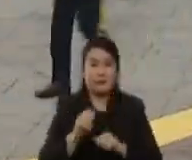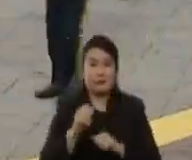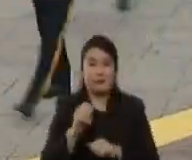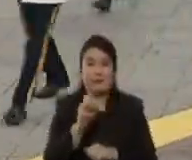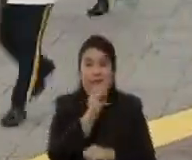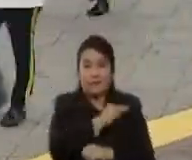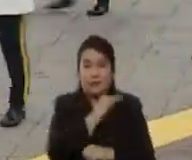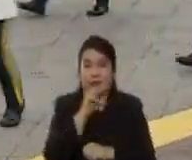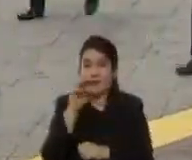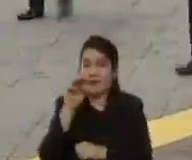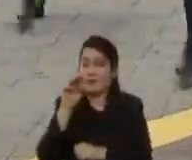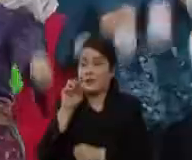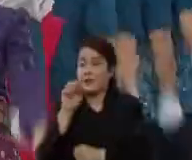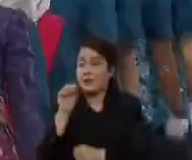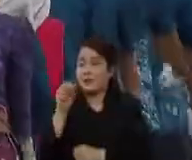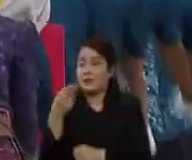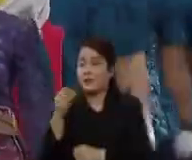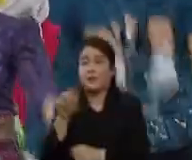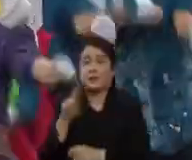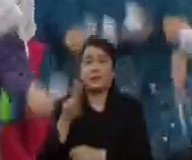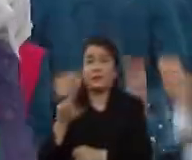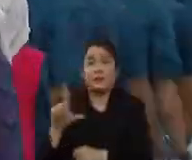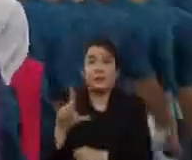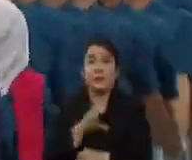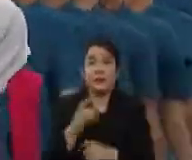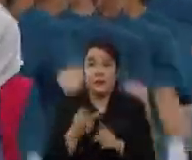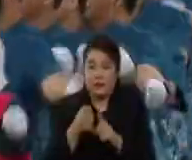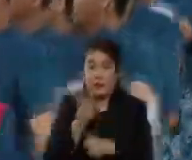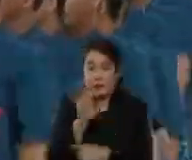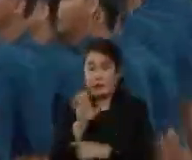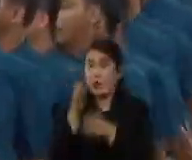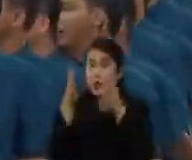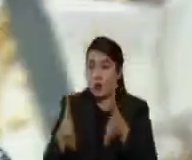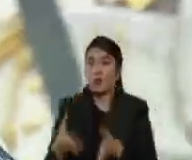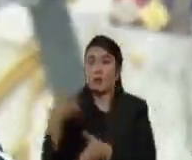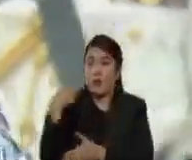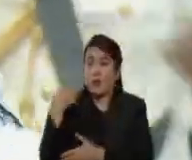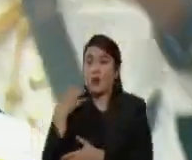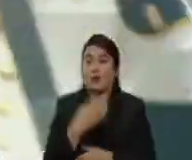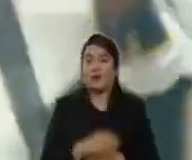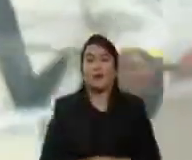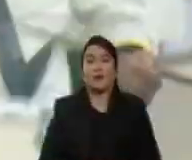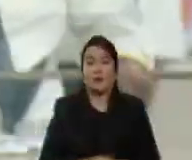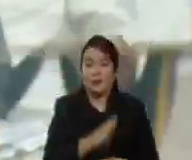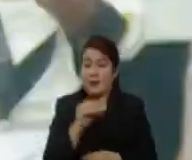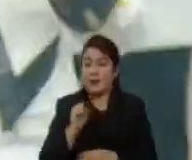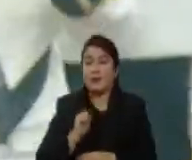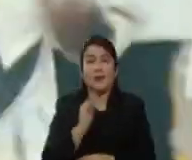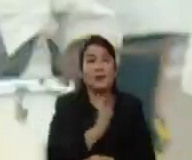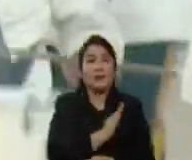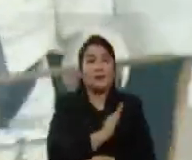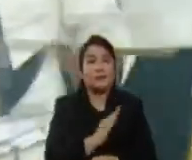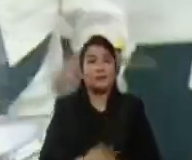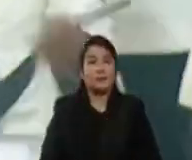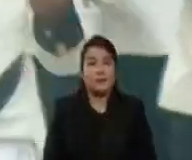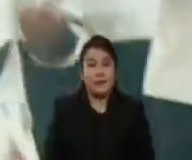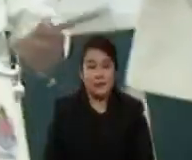Muhammad Syahril bin Muhammad Taib, terdiri daripada 50 pegawai dan anggota.